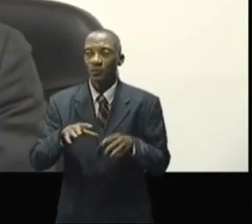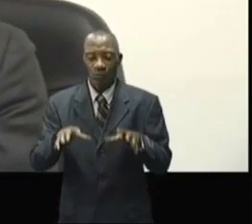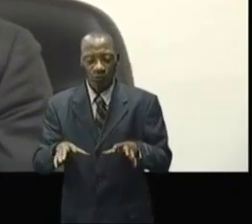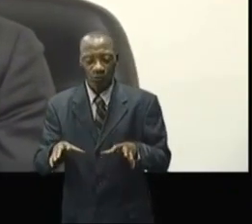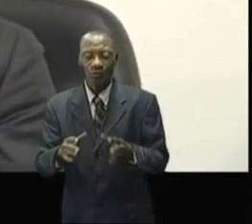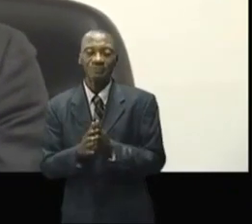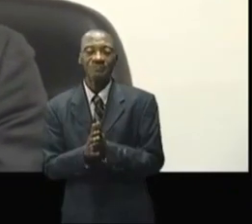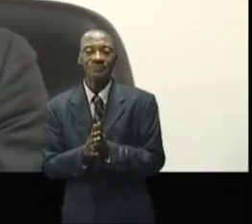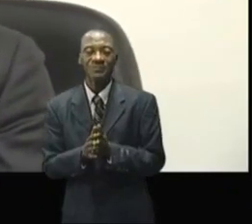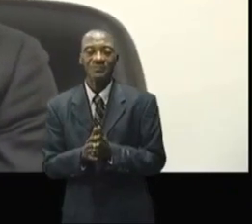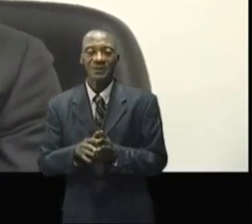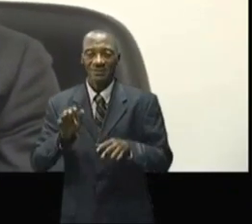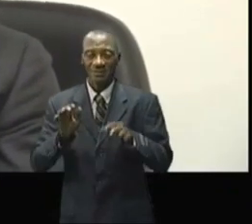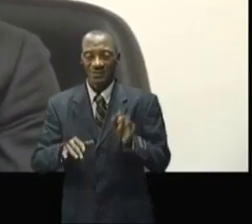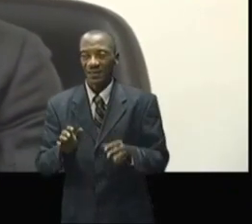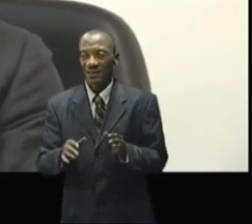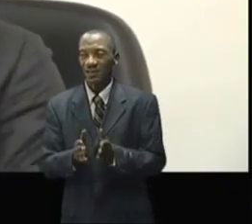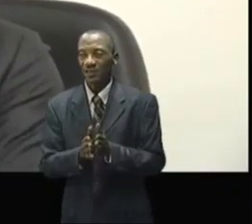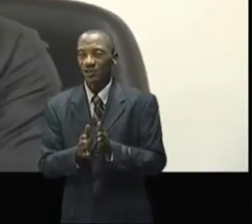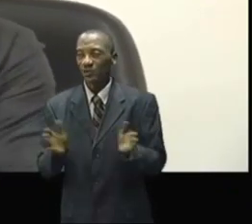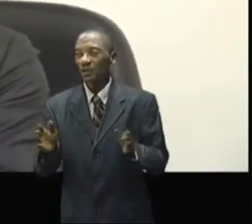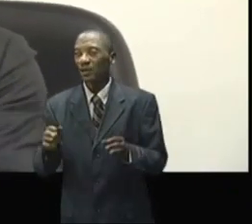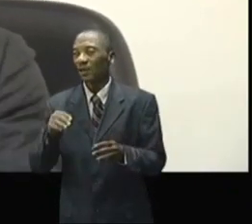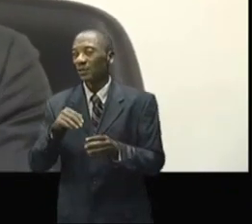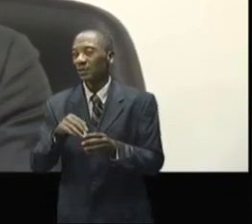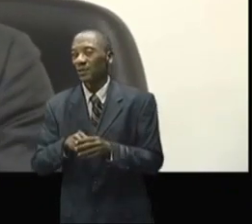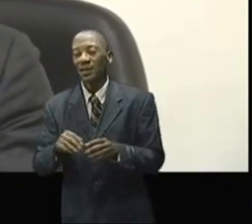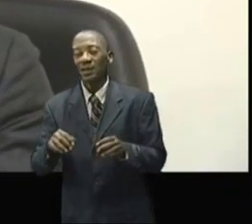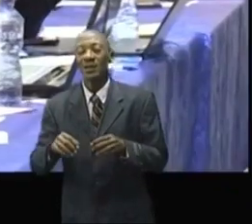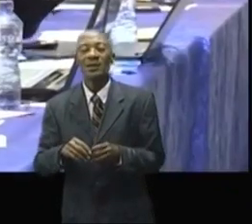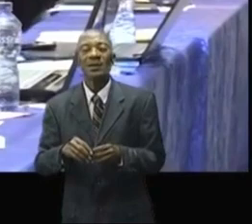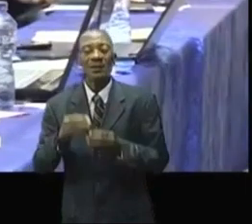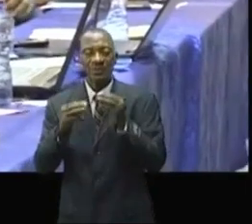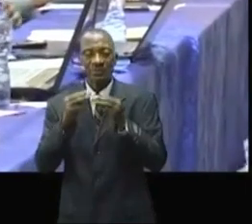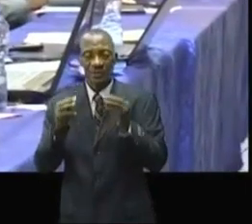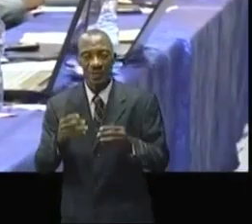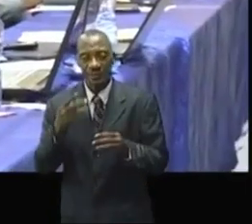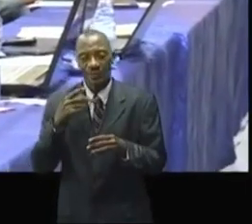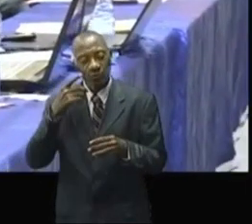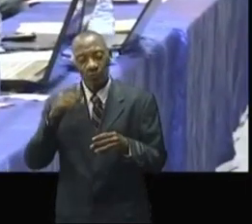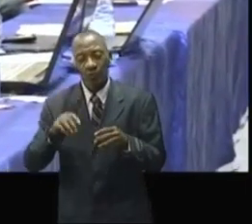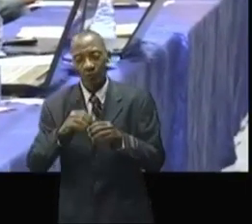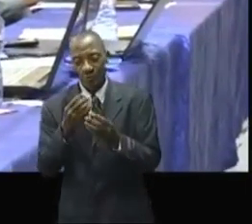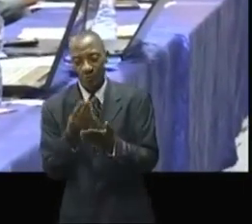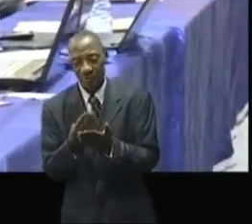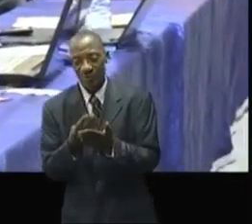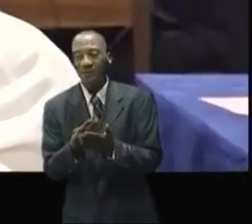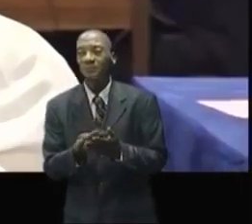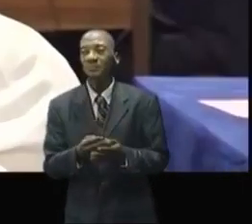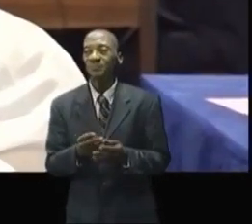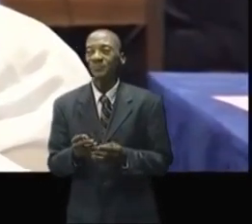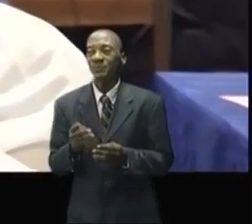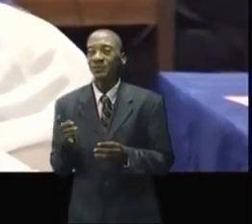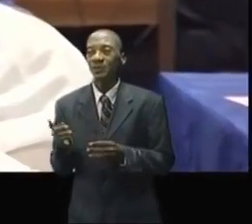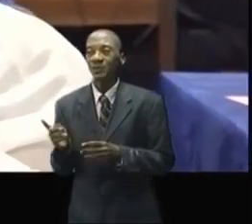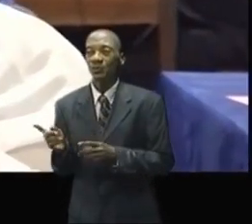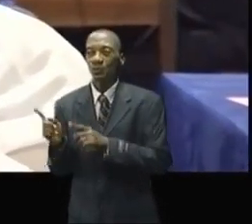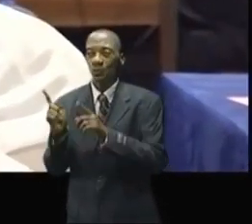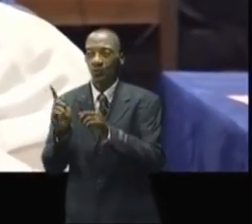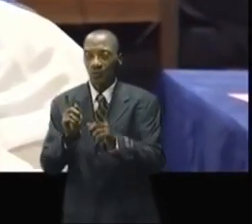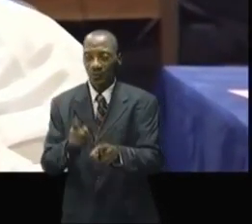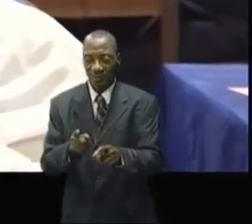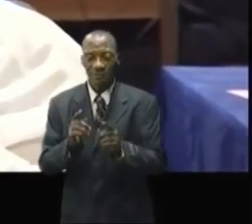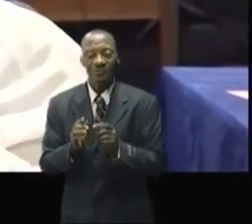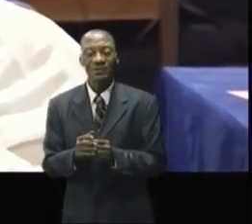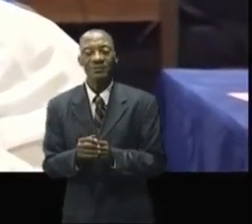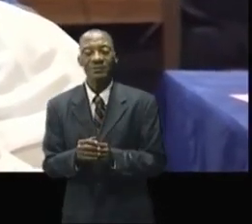au ministère de la Santé publique, Sylvain Youmam Ramazani, cet atelier de 5 jours met à la disposition des structures de santé